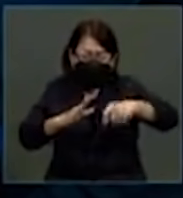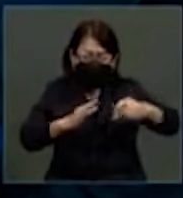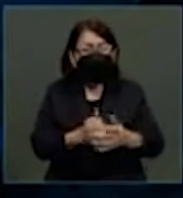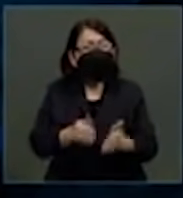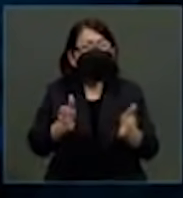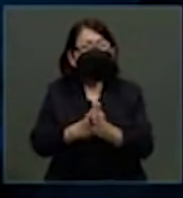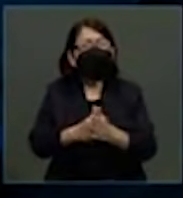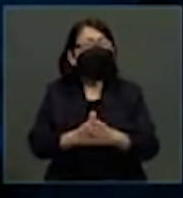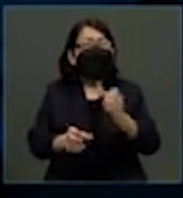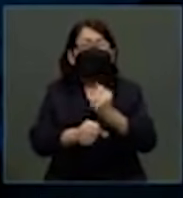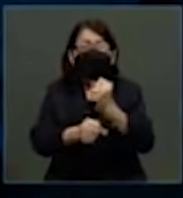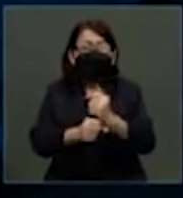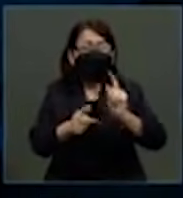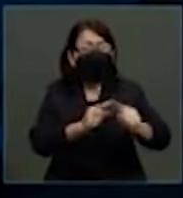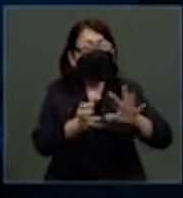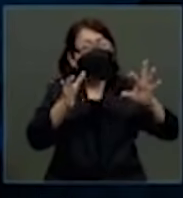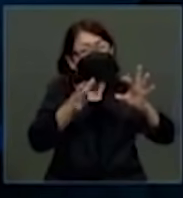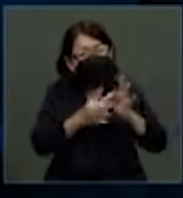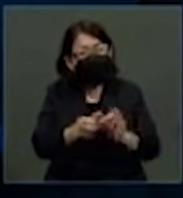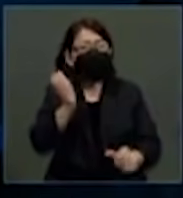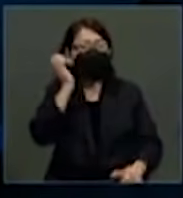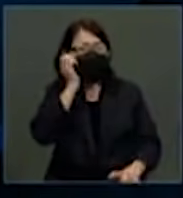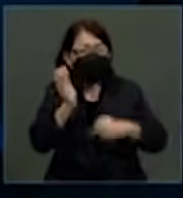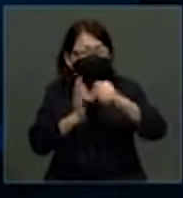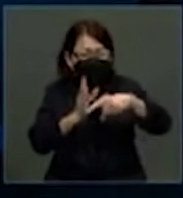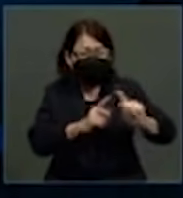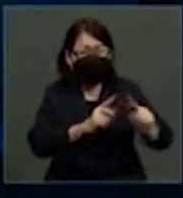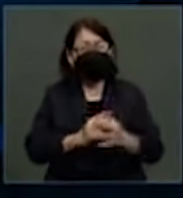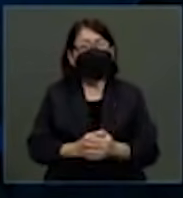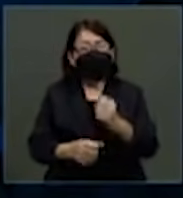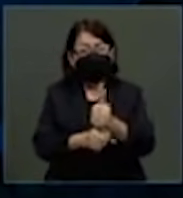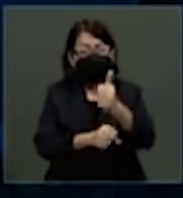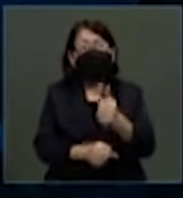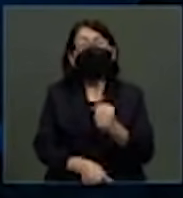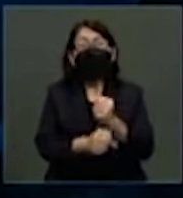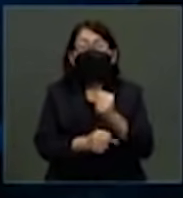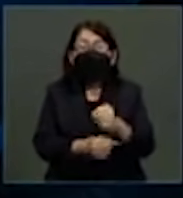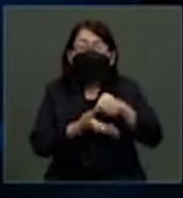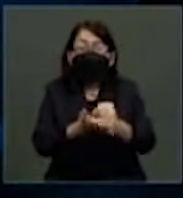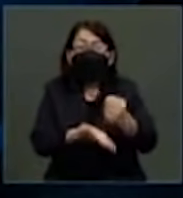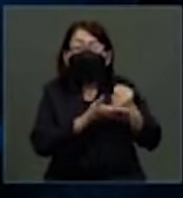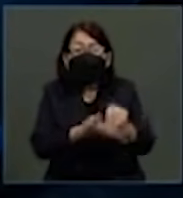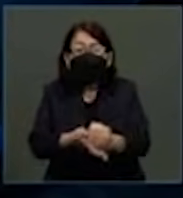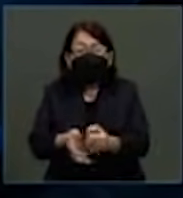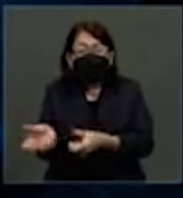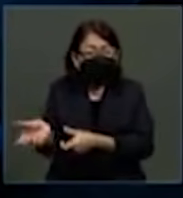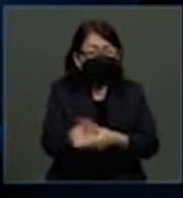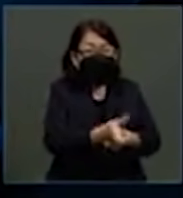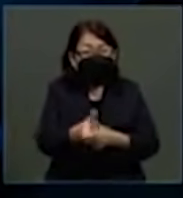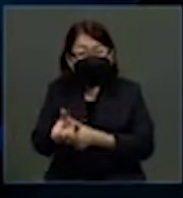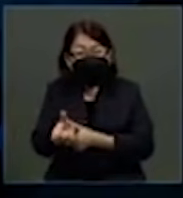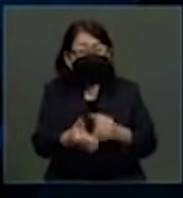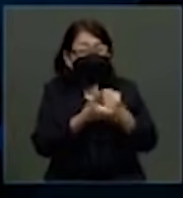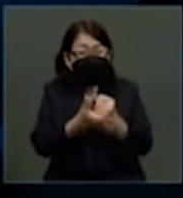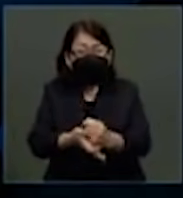กำจัดขยะมูลฝอยผู้บริการซ่อมแซมและปรับปรุงโครงข่ายและอุปกรณ์ในการสื่อส